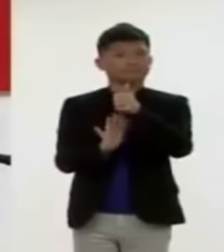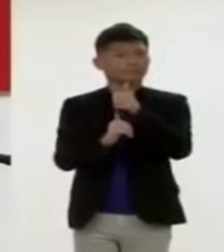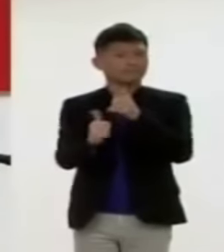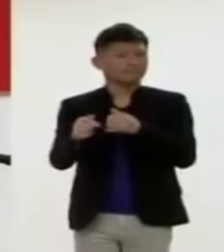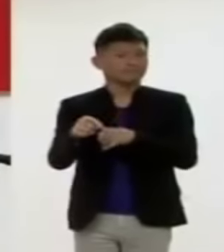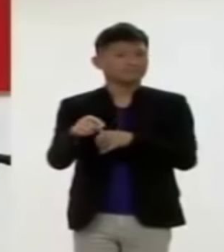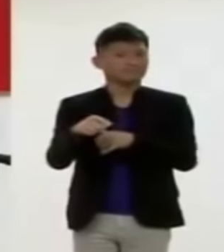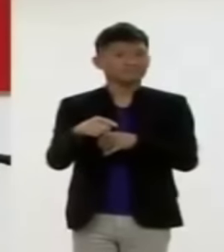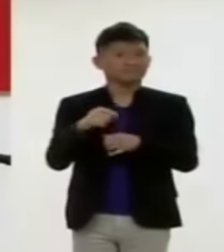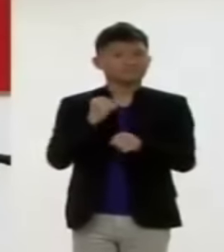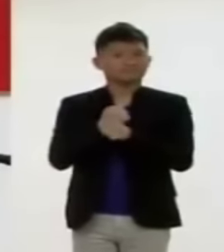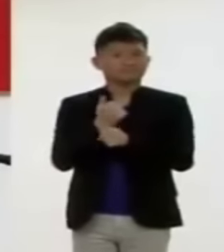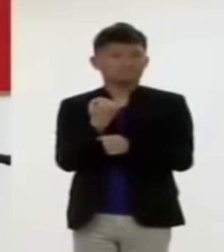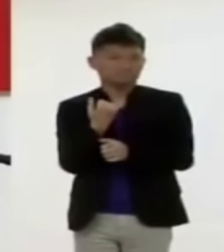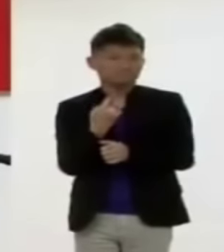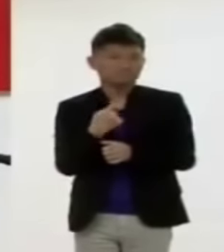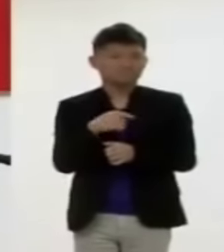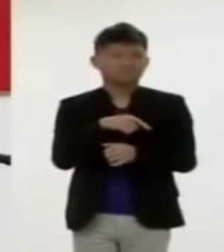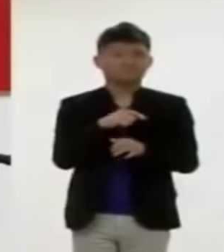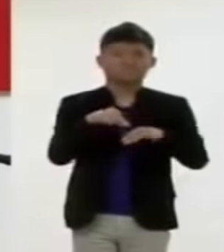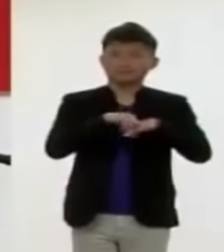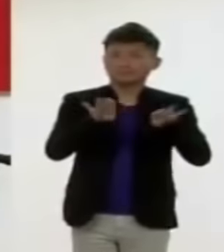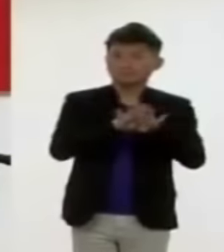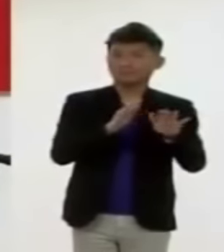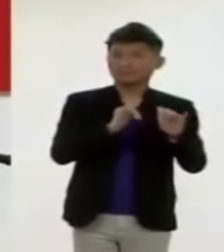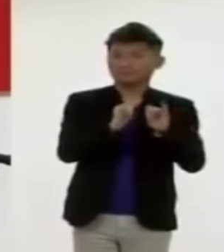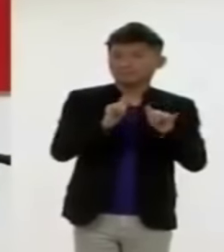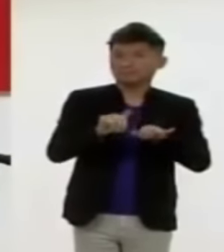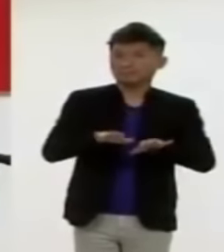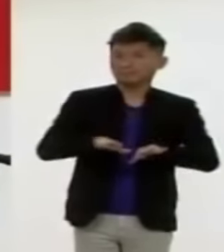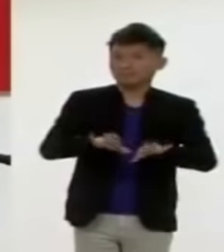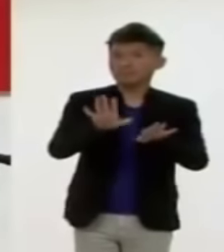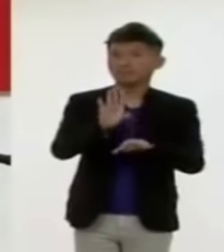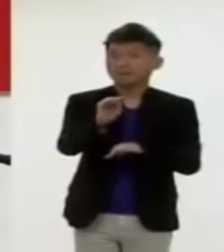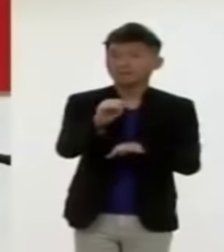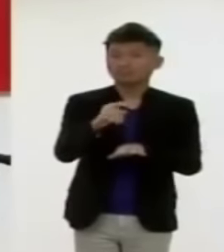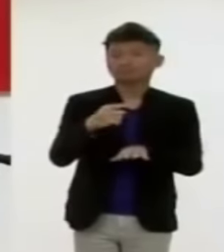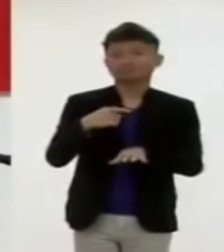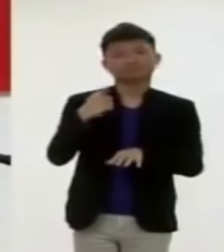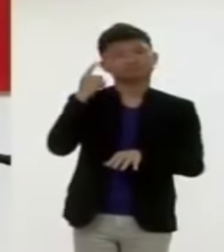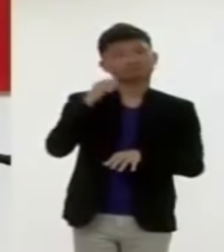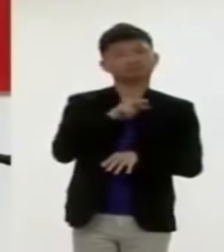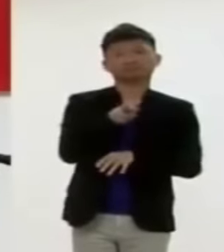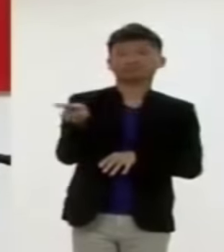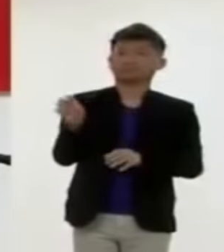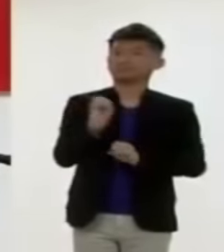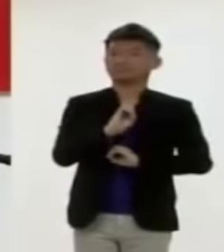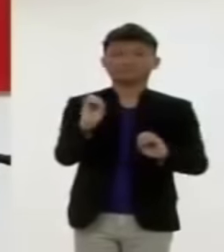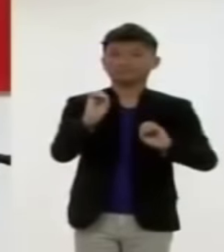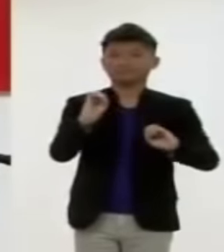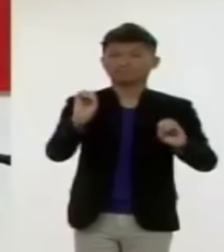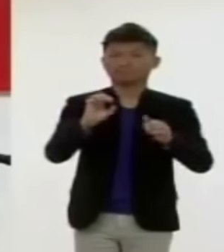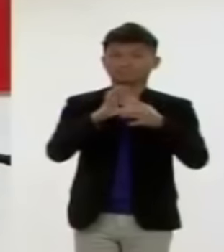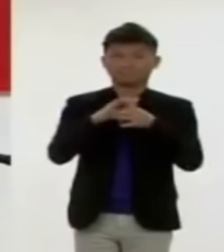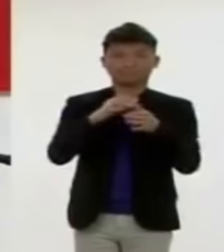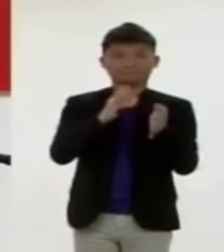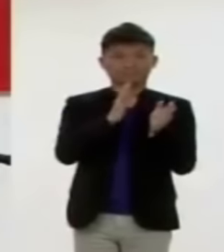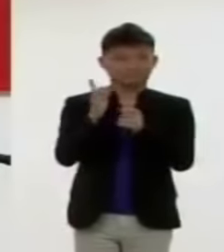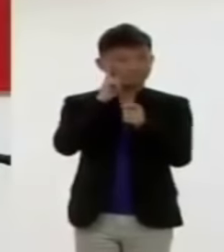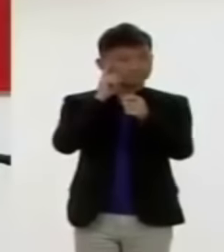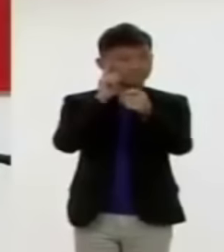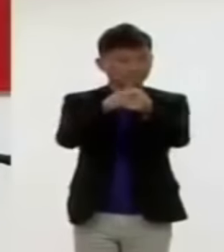啊，民进党执政金门真的有力量？没有。所以我觉得理念跟能